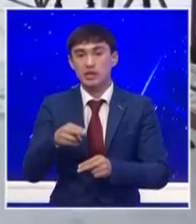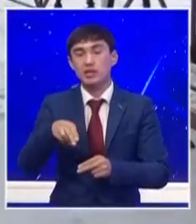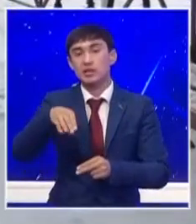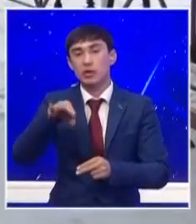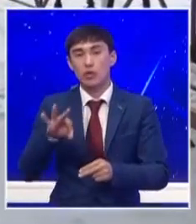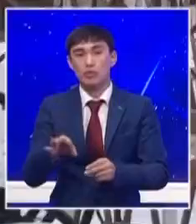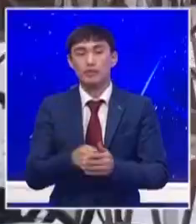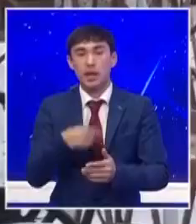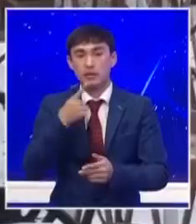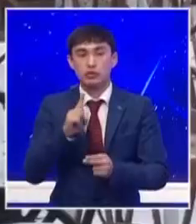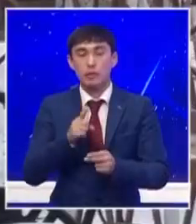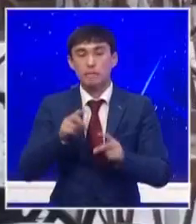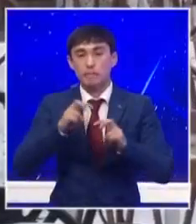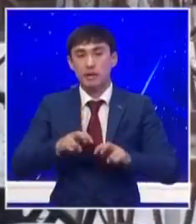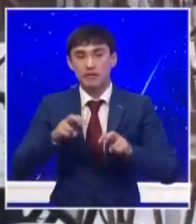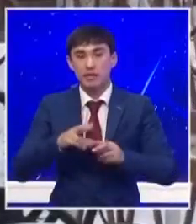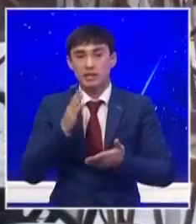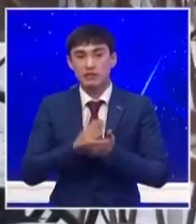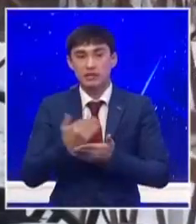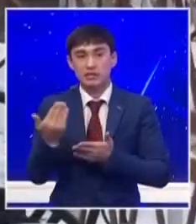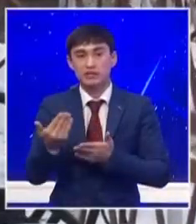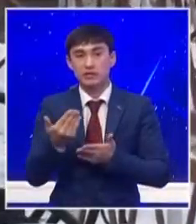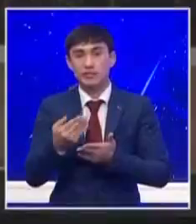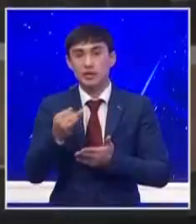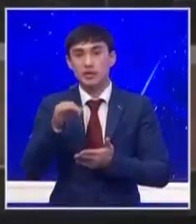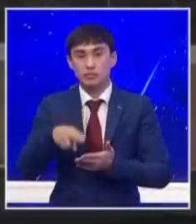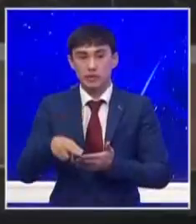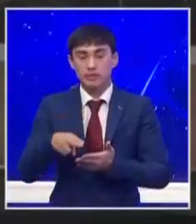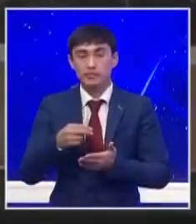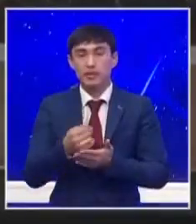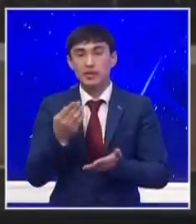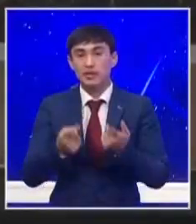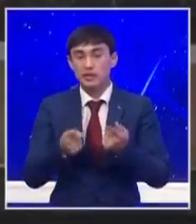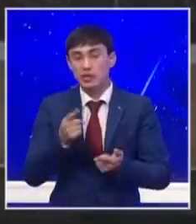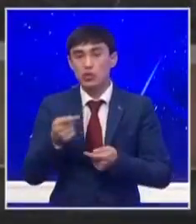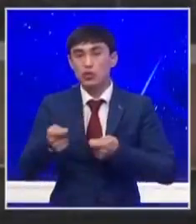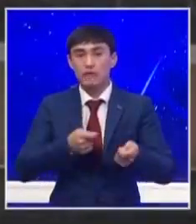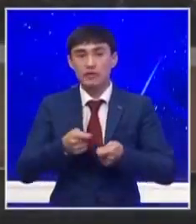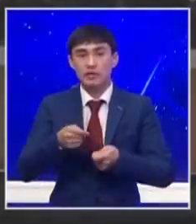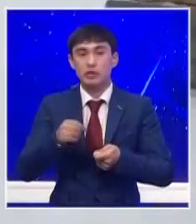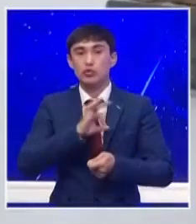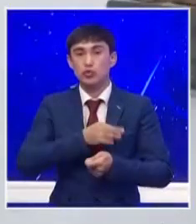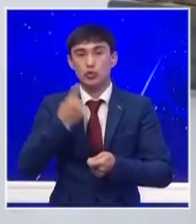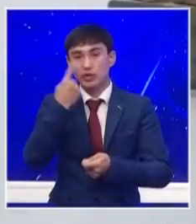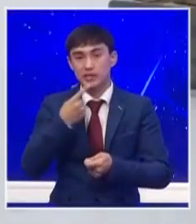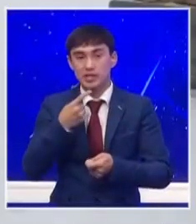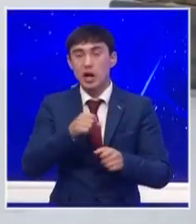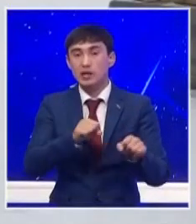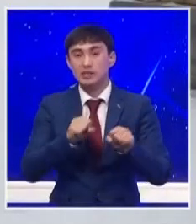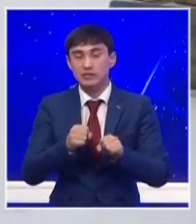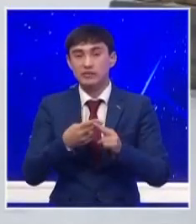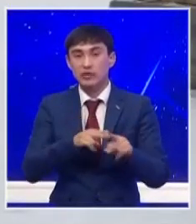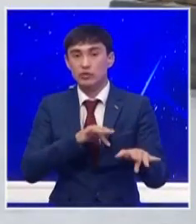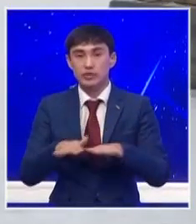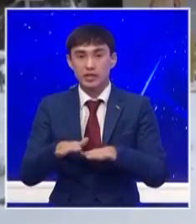то отметим что проверить являетесь ли вы индивидуальным предпринимателем либо руководителям юридических лиц приостанови вшим